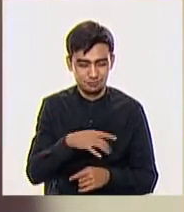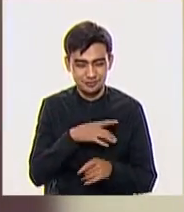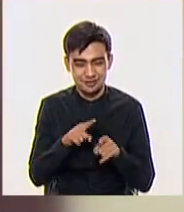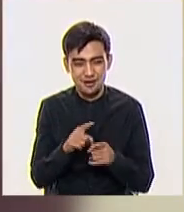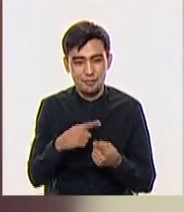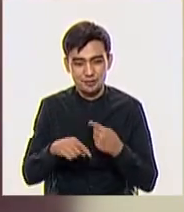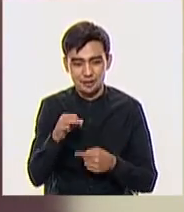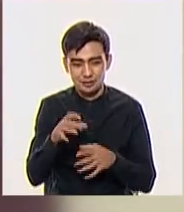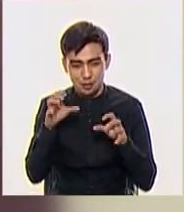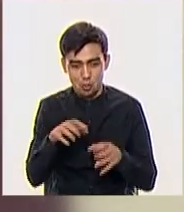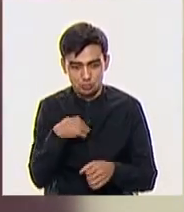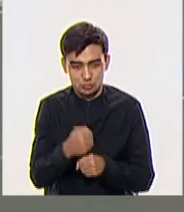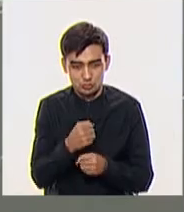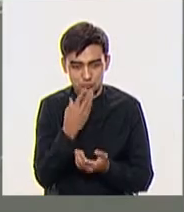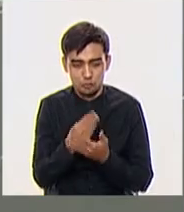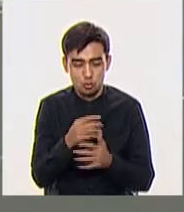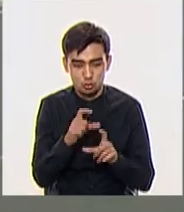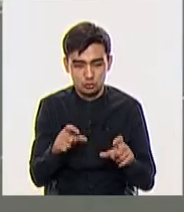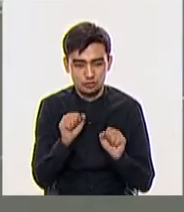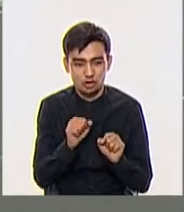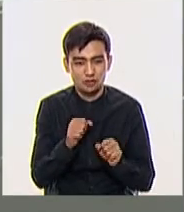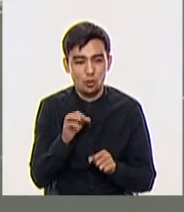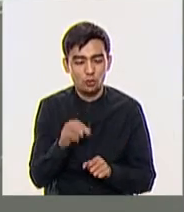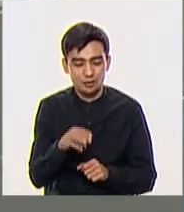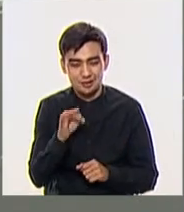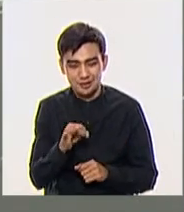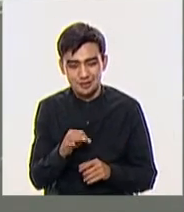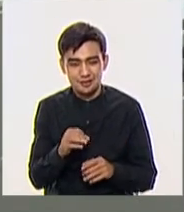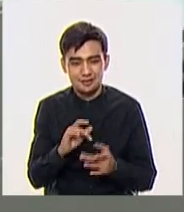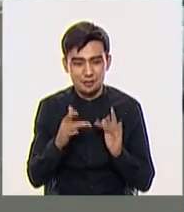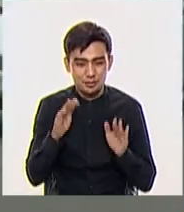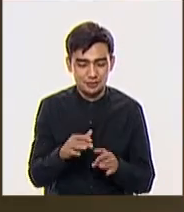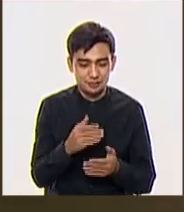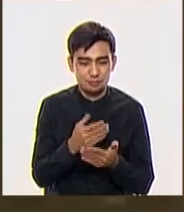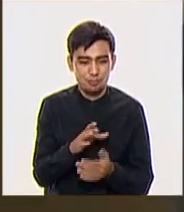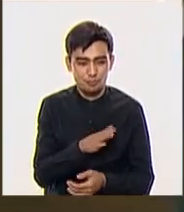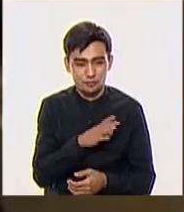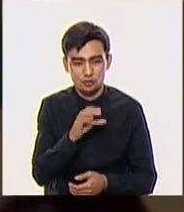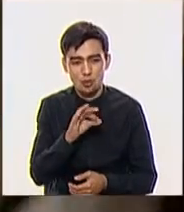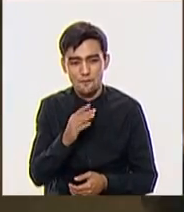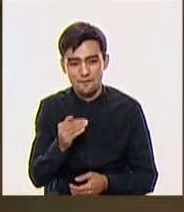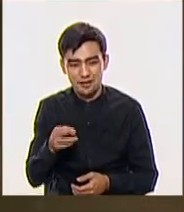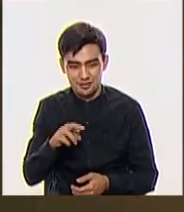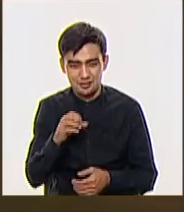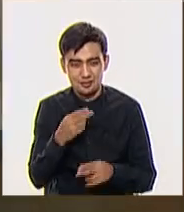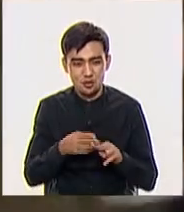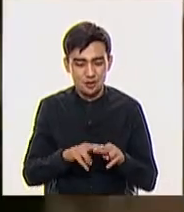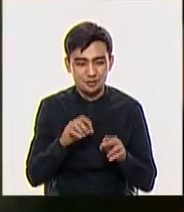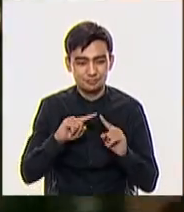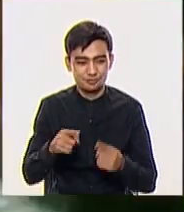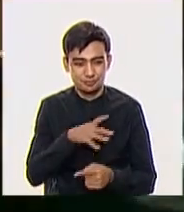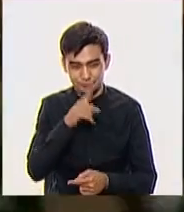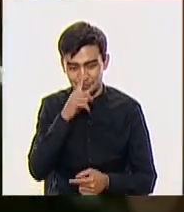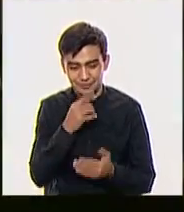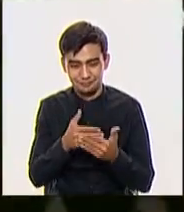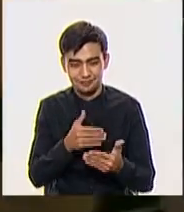что действовал законно, защищая своих людей. Тем временем в сети появились признательные показания Софии Сапеги, которую задержали вместе